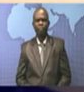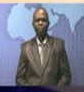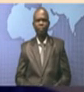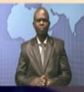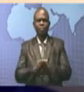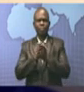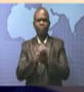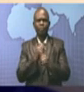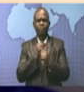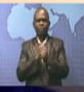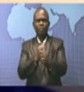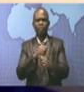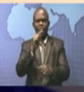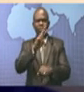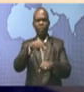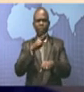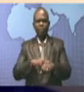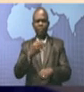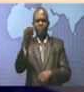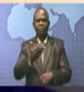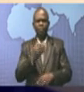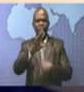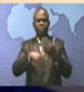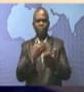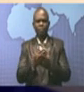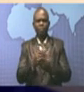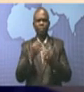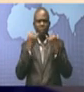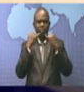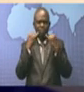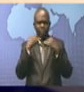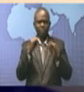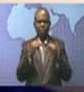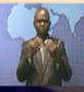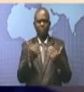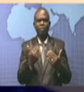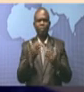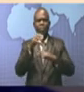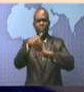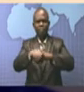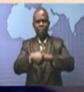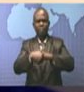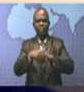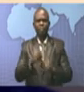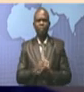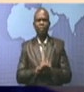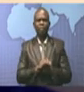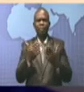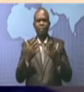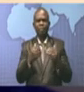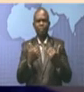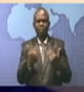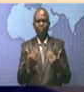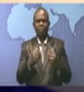Merci de suivre la télévision nationale. Bienvenue à toutes et à tous à cette édition de la soirée. Et au studio aujourd'hui, je